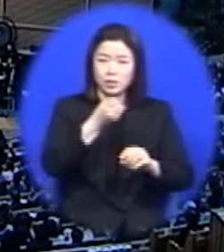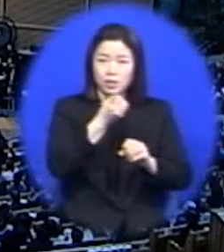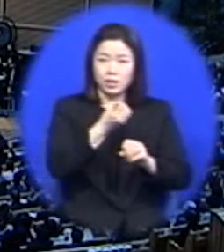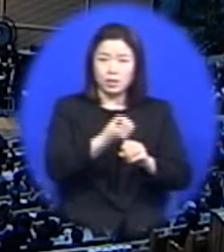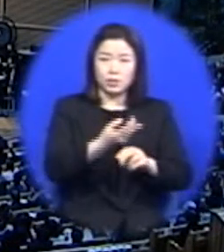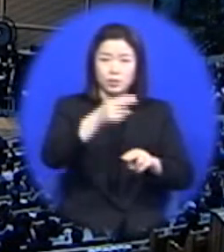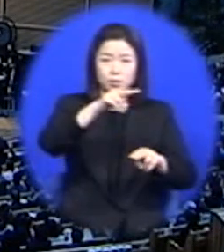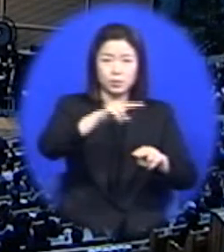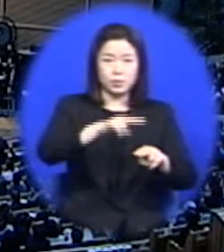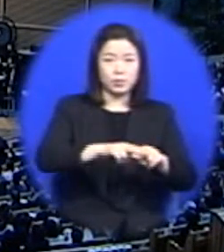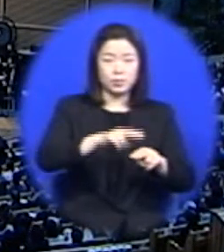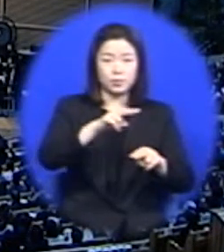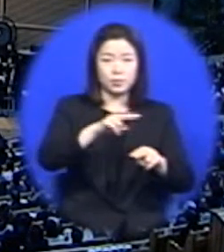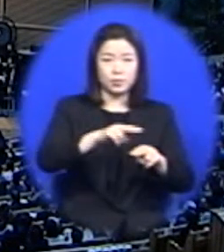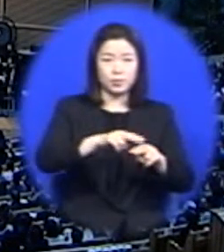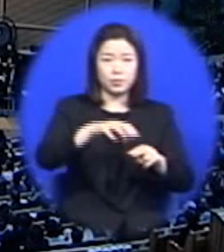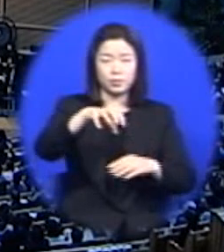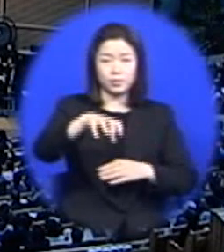보좌로